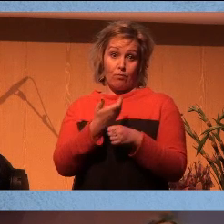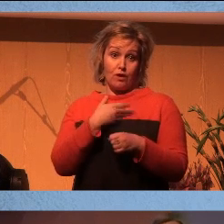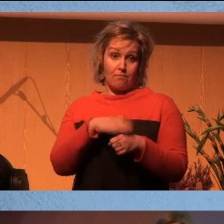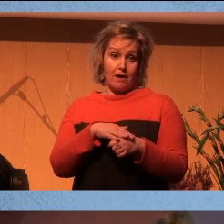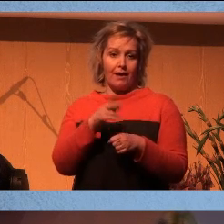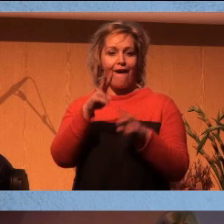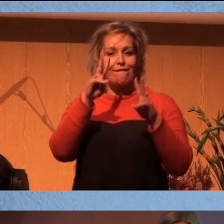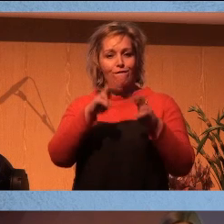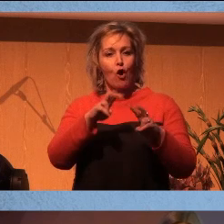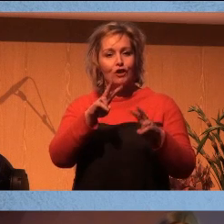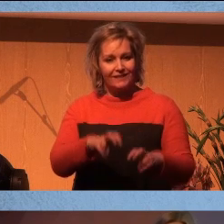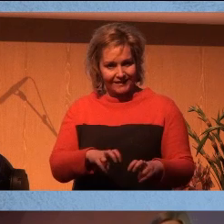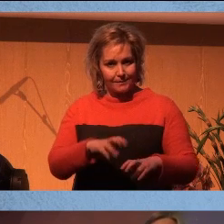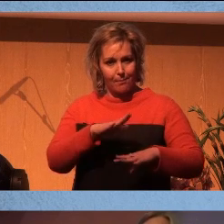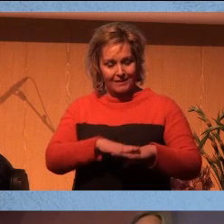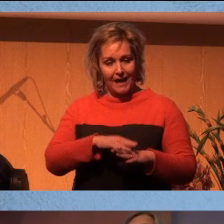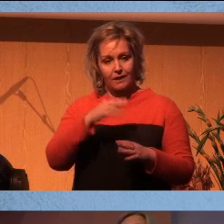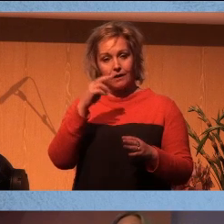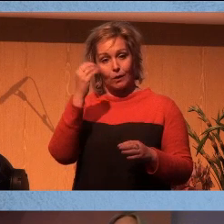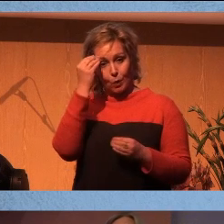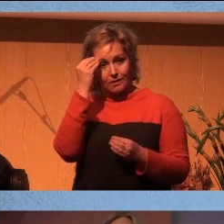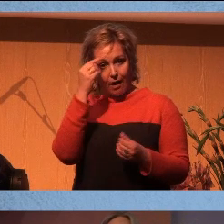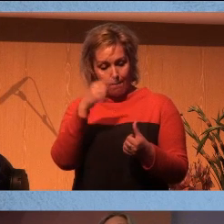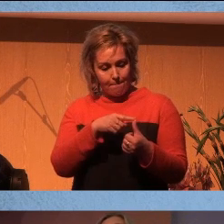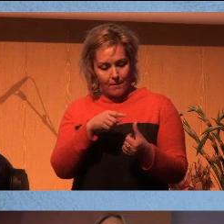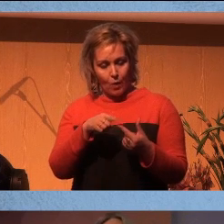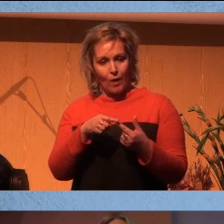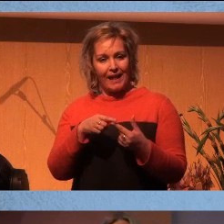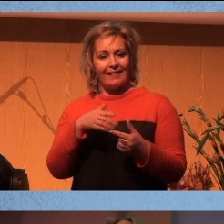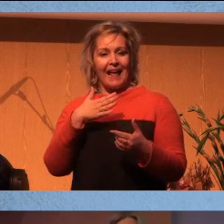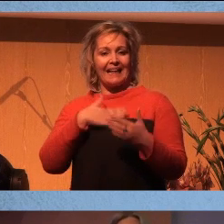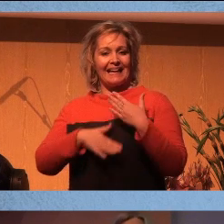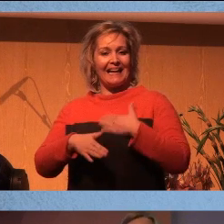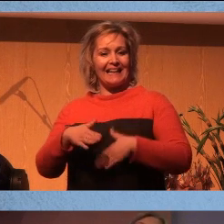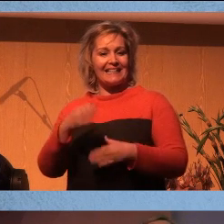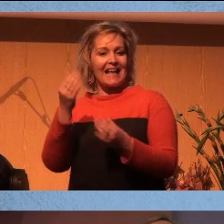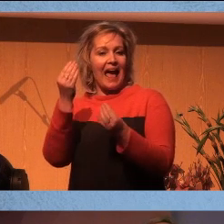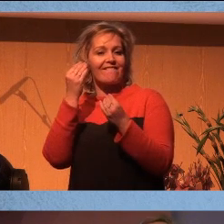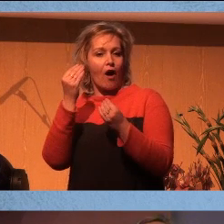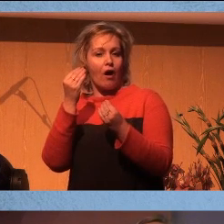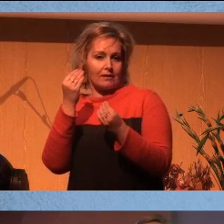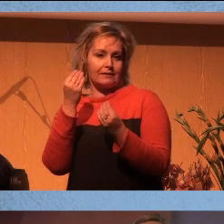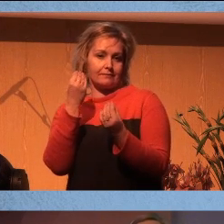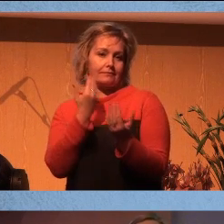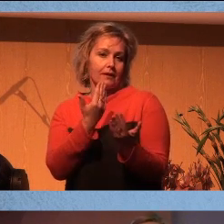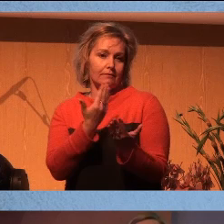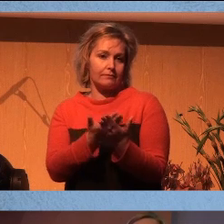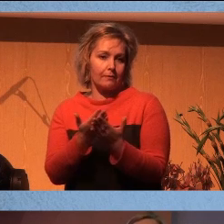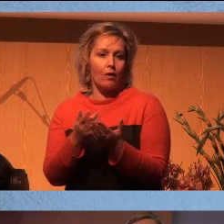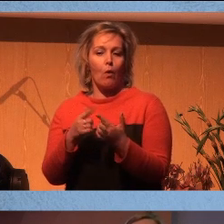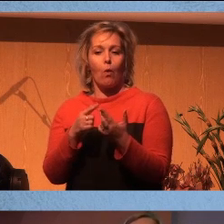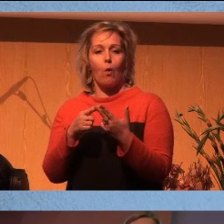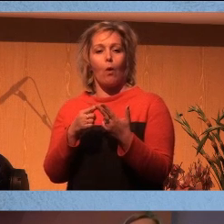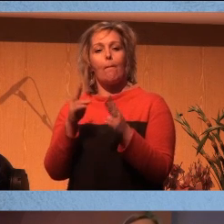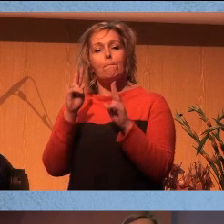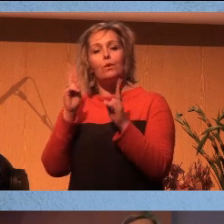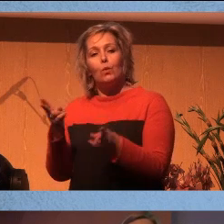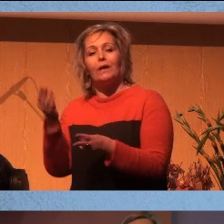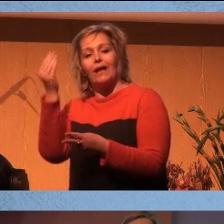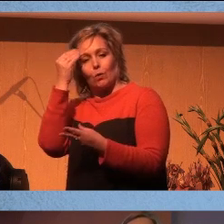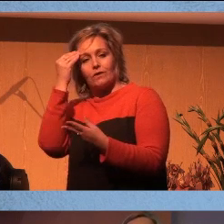nemlig den forskningsbaserte kunnskapen. Og så har vi den kliniske erfaringen og anbefalingene, og så er det